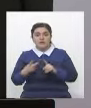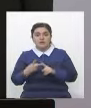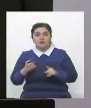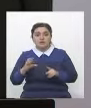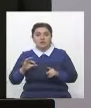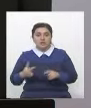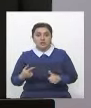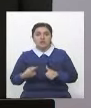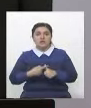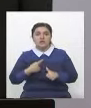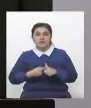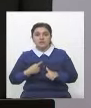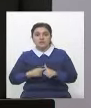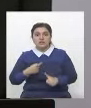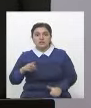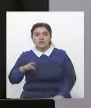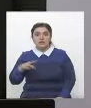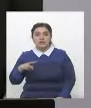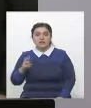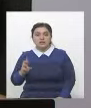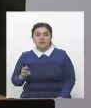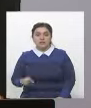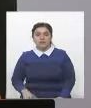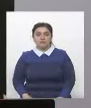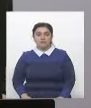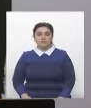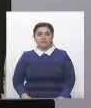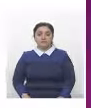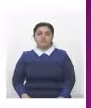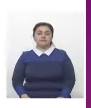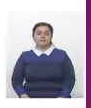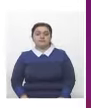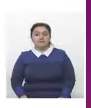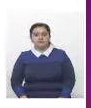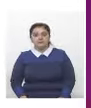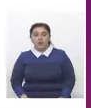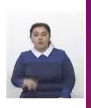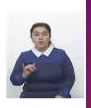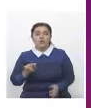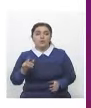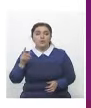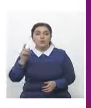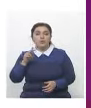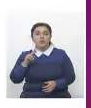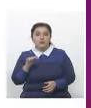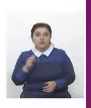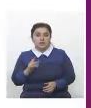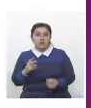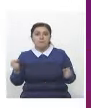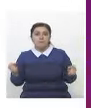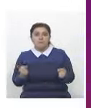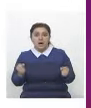падает на второй слог, называется ямбом. У Пушкина